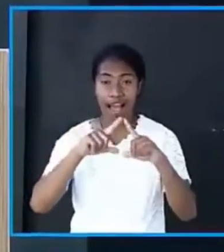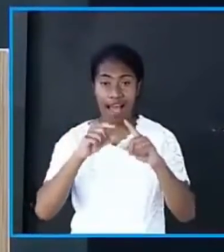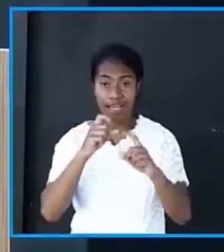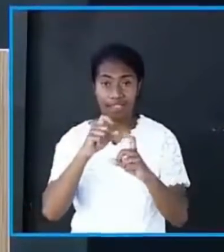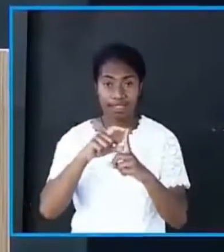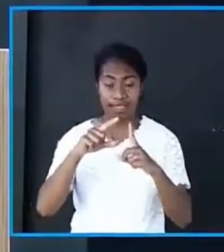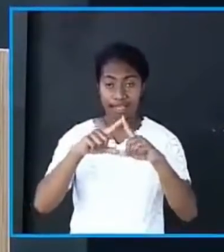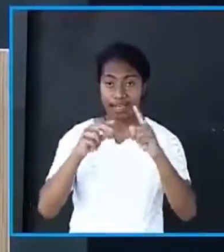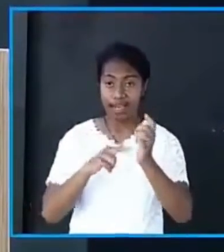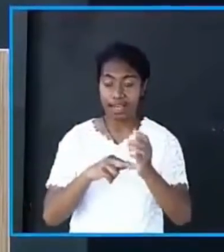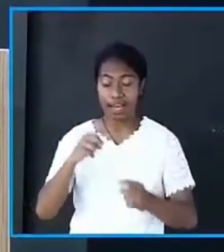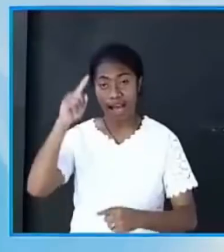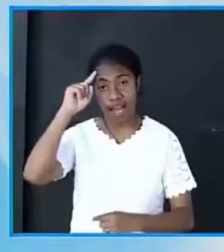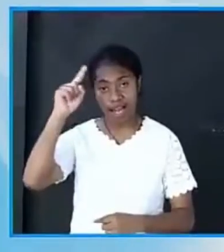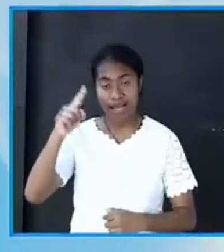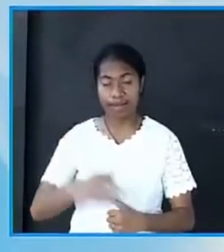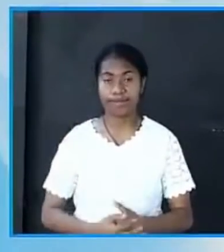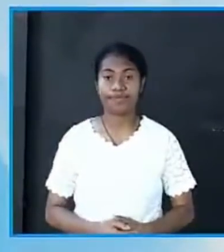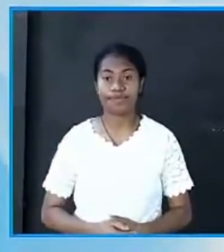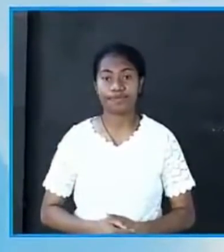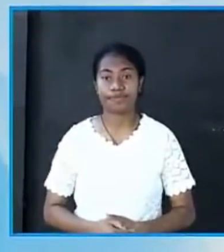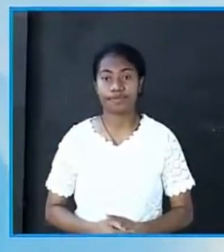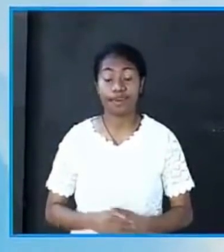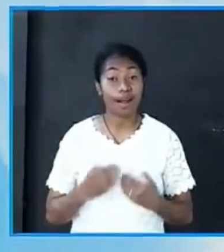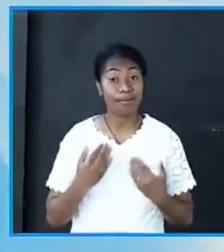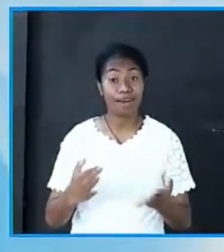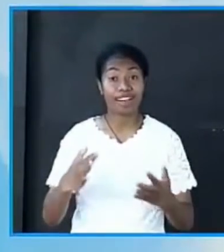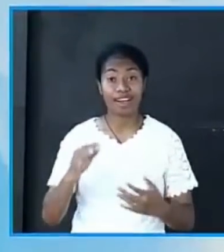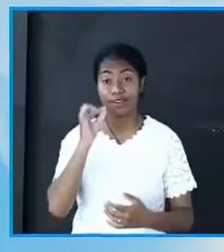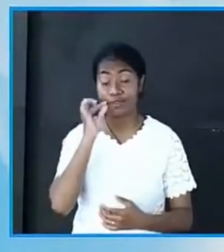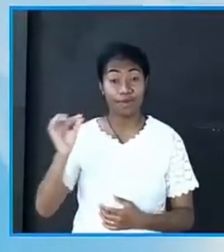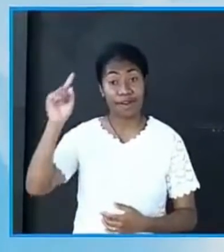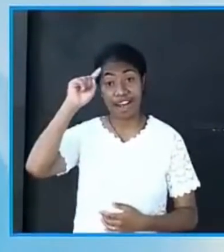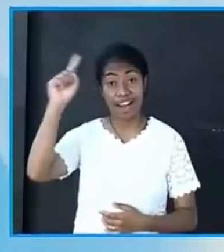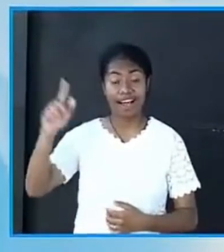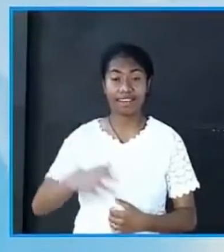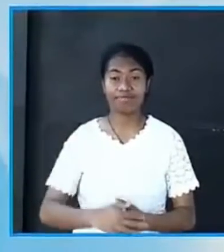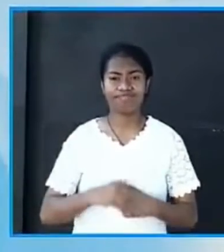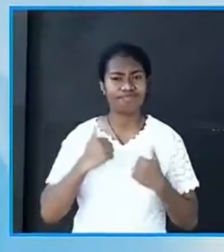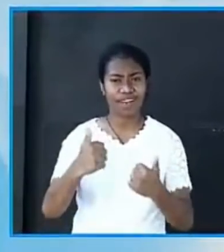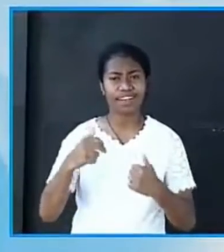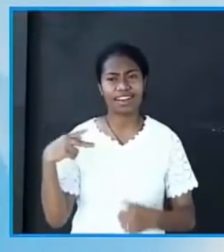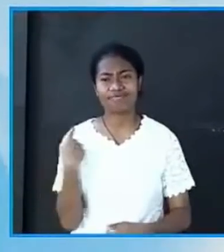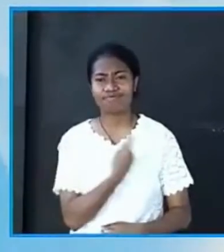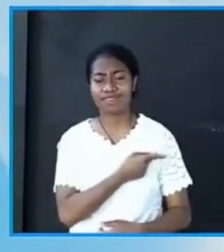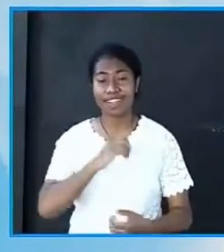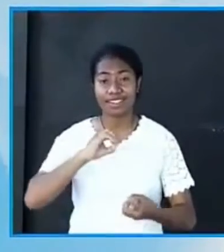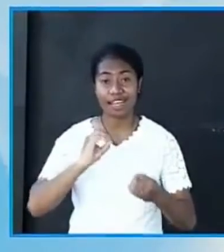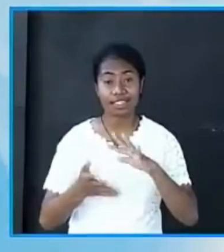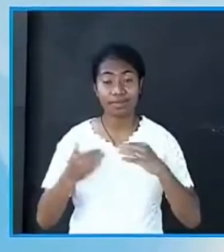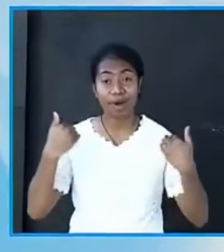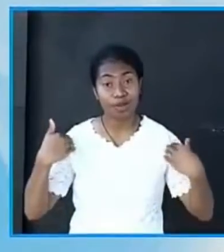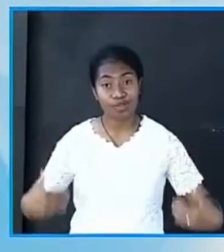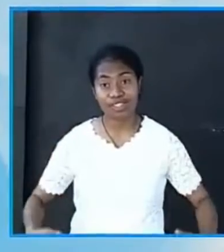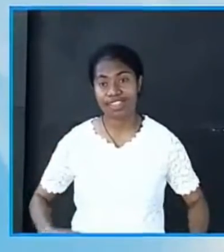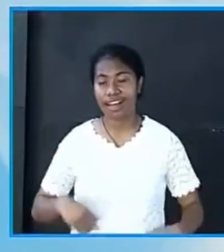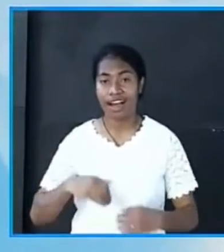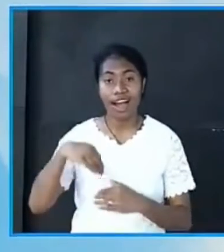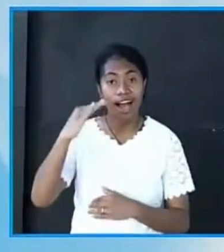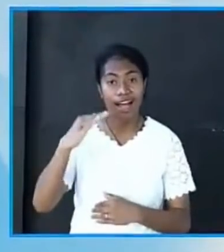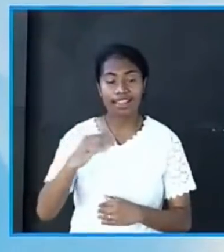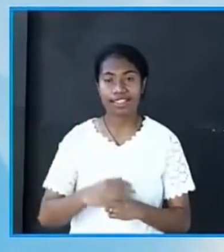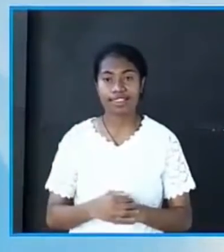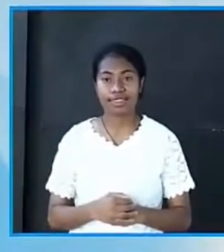seperti bunyi terjemahan Lama Maka firman Allah Baiklah kita menjadikan manusia atas